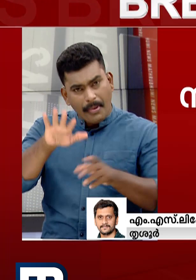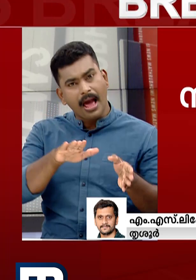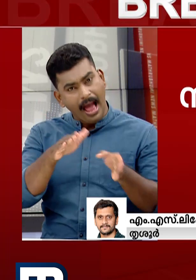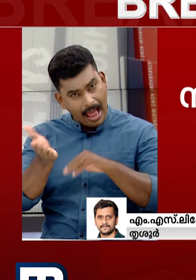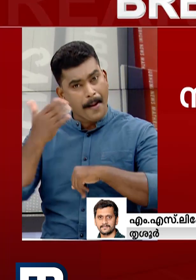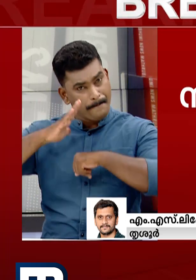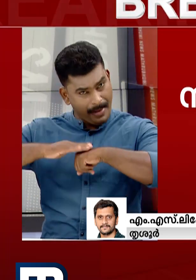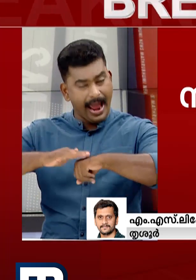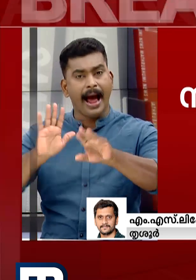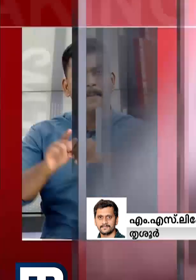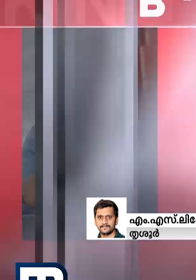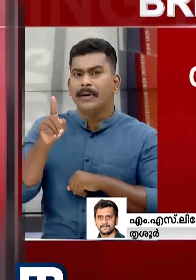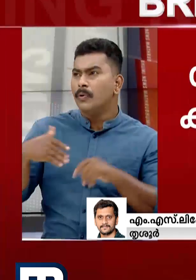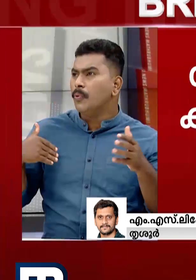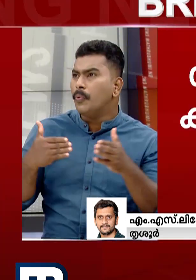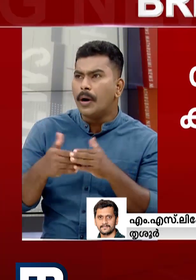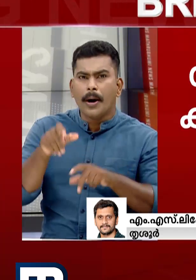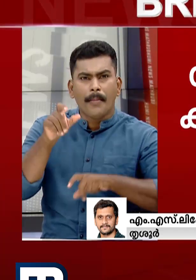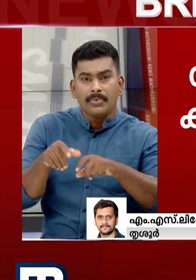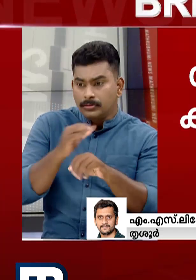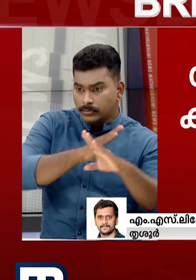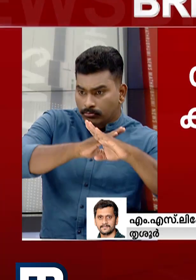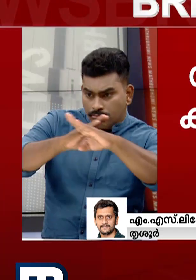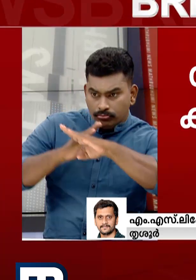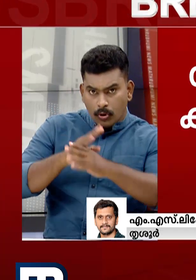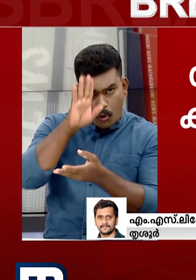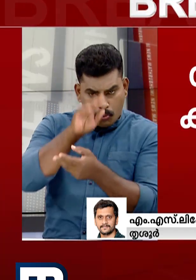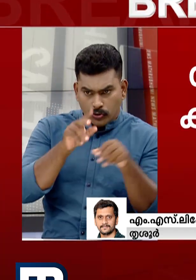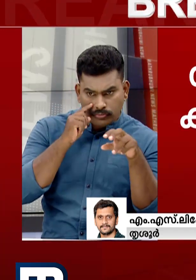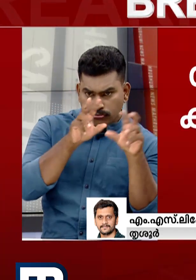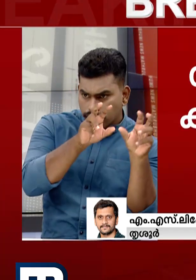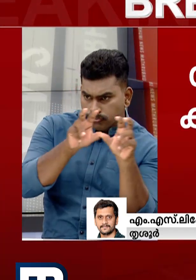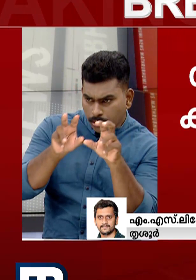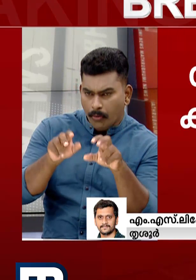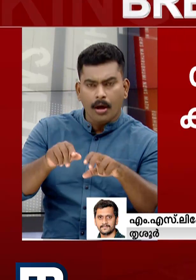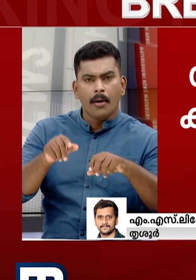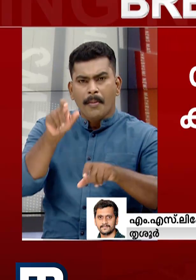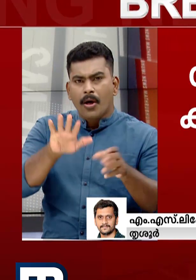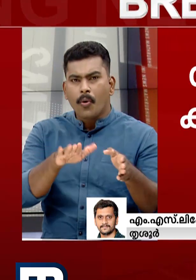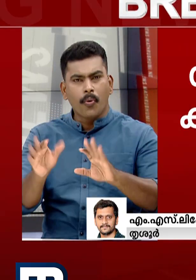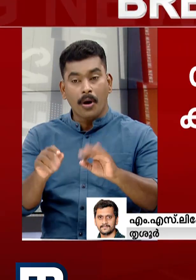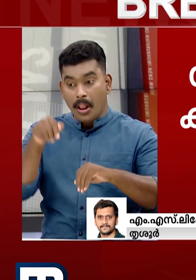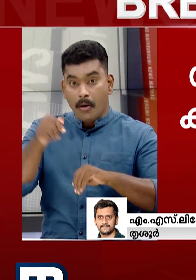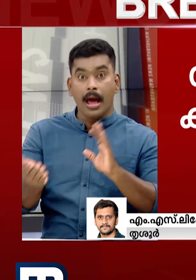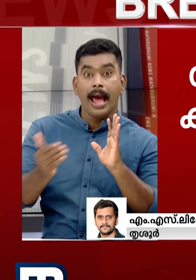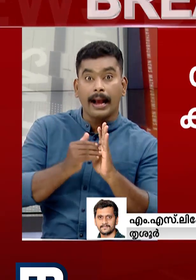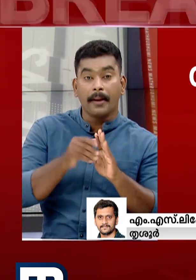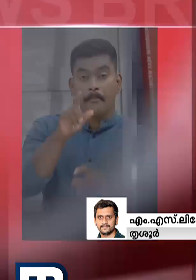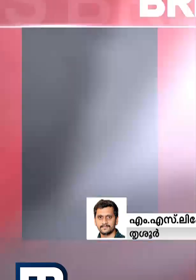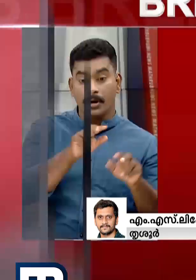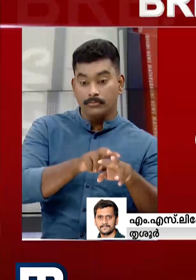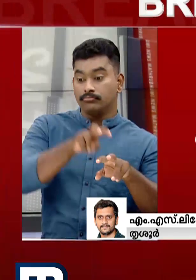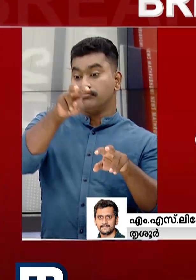കുറെ നാളുകളായി സുരക്ഷ കർശനമാക്കിയതിനെ തുടർന്ന് അപകടങ്ങൾ കുറവായിരുന്നു. അതിനിടയിലാണ് ഇപ്പോൾ വീണ്ടും ഇന്ന്